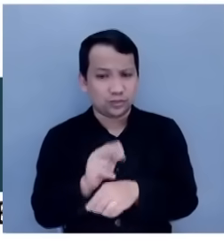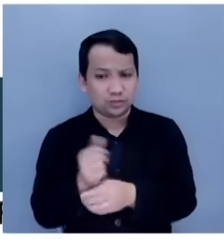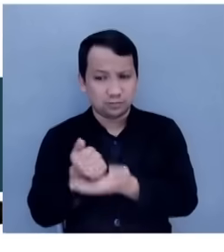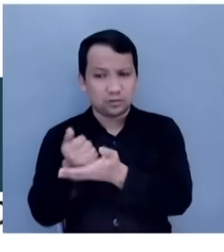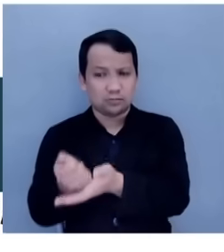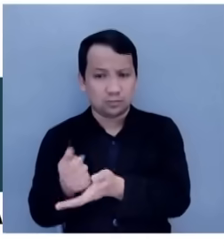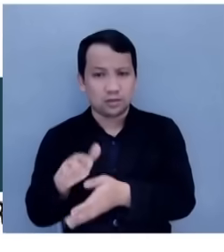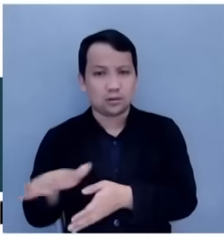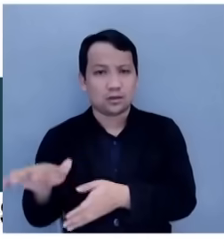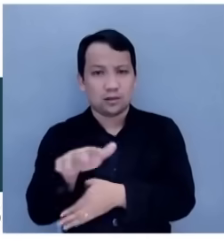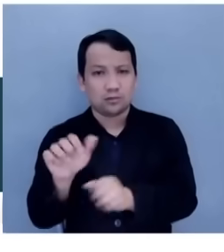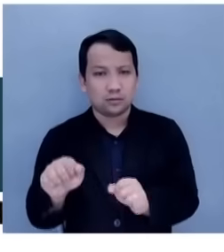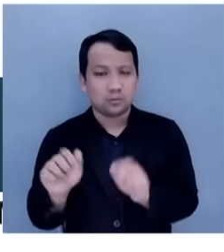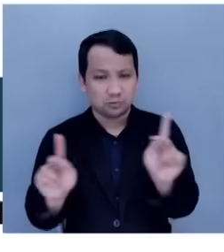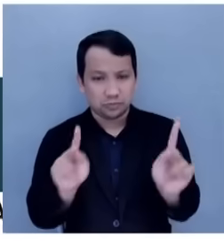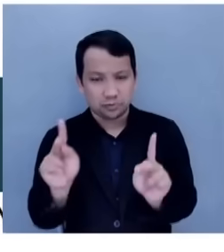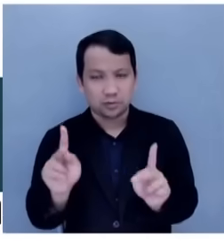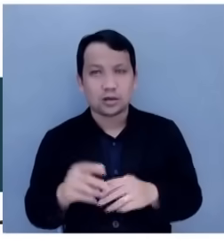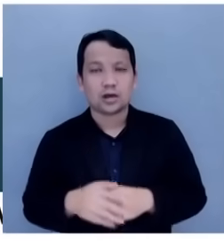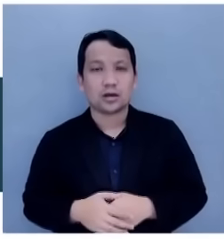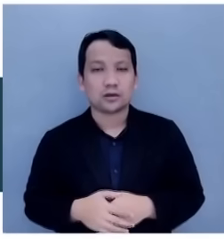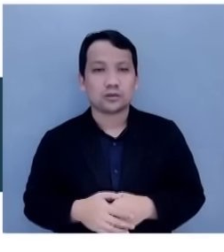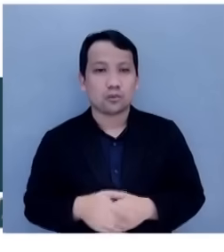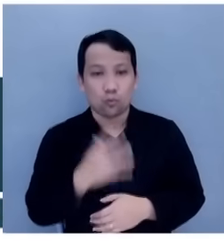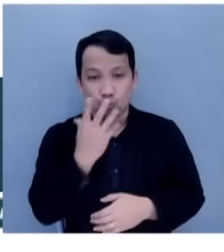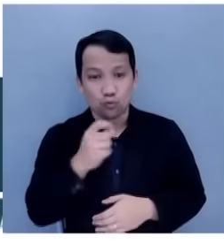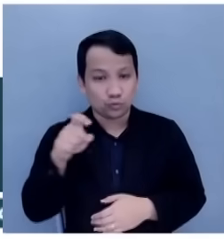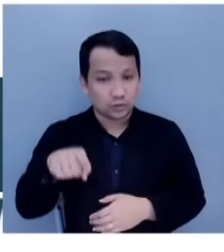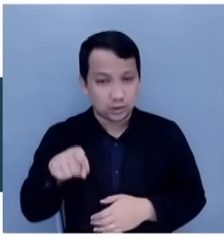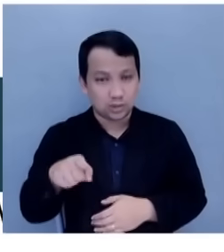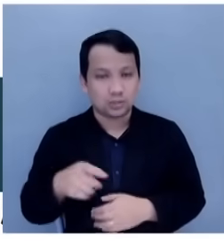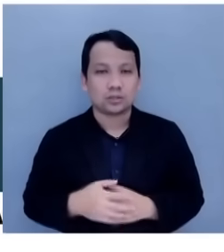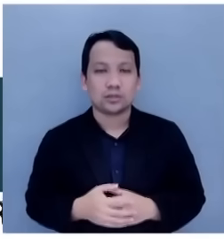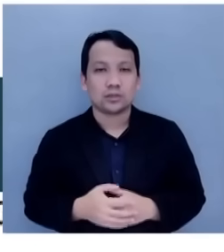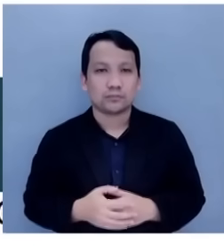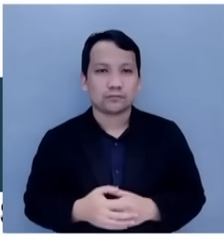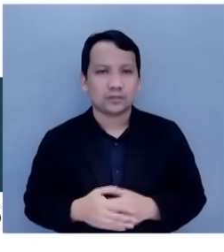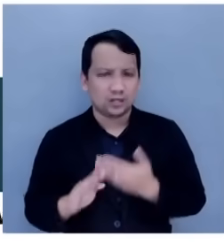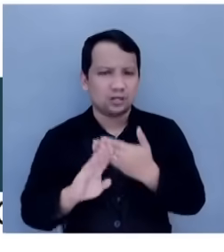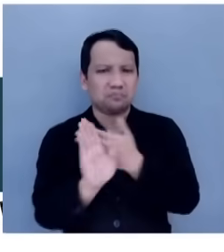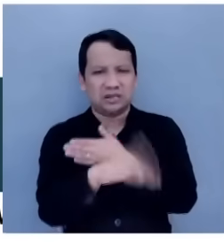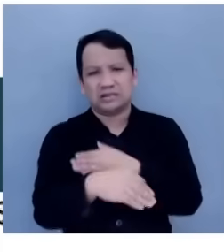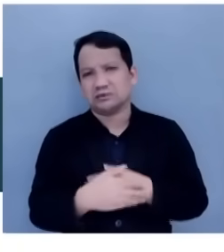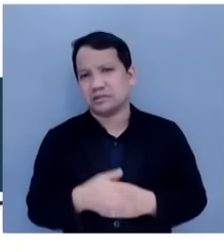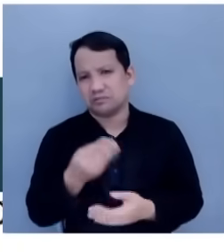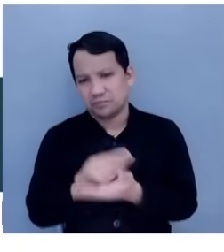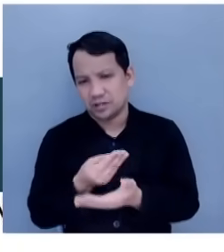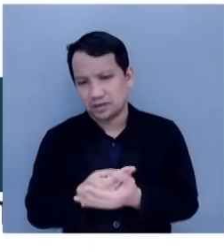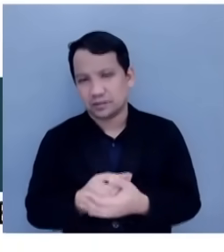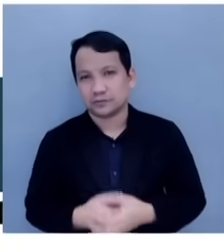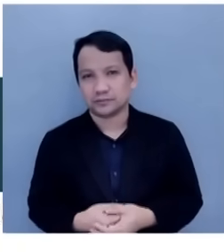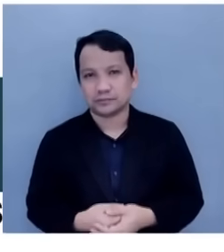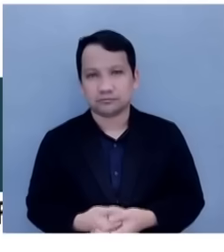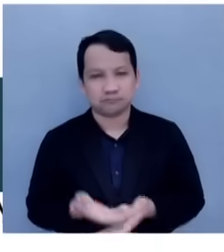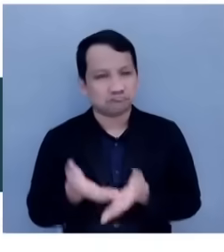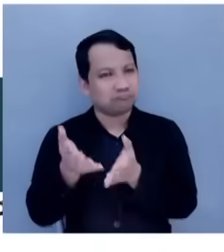doon sa ating mga sa makailangan ng ating mga mamamayan. Ibalik ito. And we're going to have to leave it at